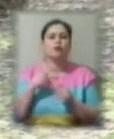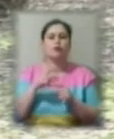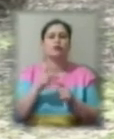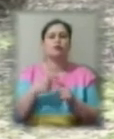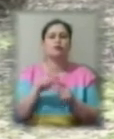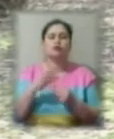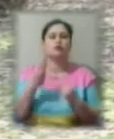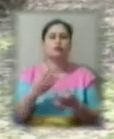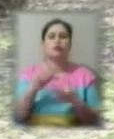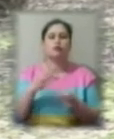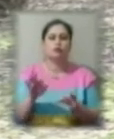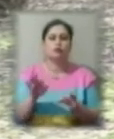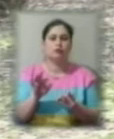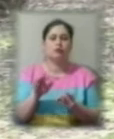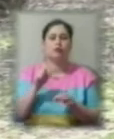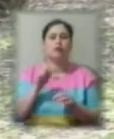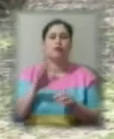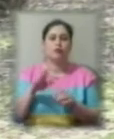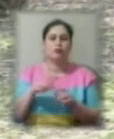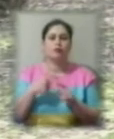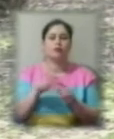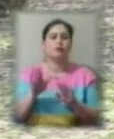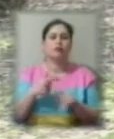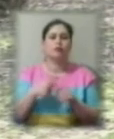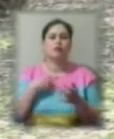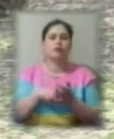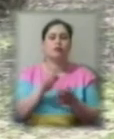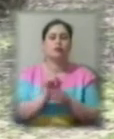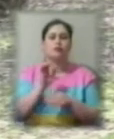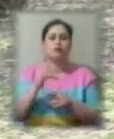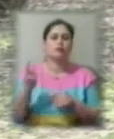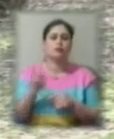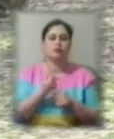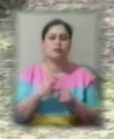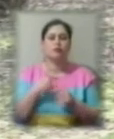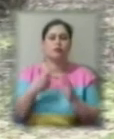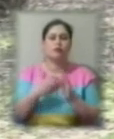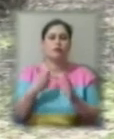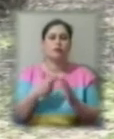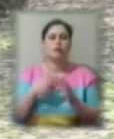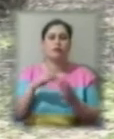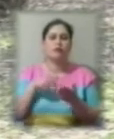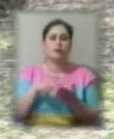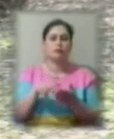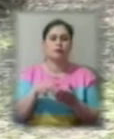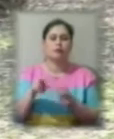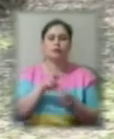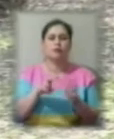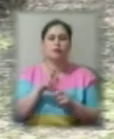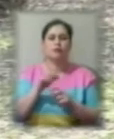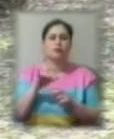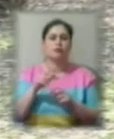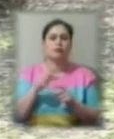дозвіл, а потім, після того, як я відправив лист, через тиждень мене викликали, бо прийшла пошукова картка